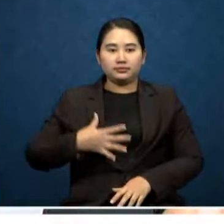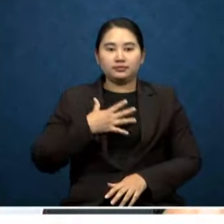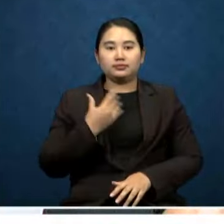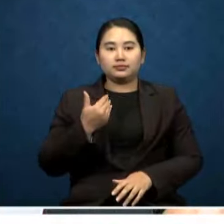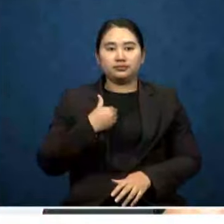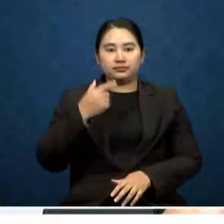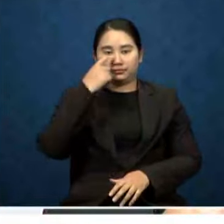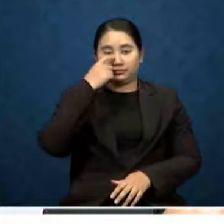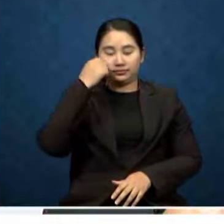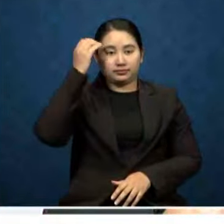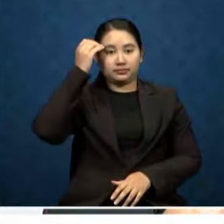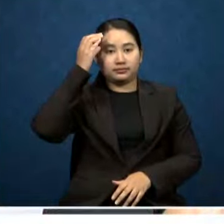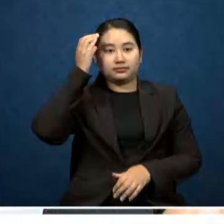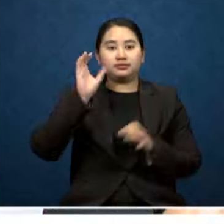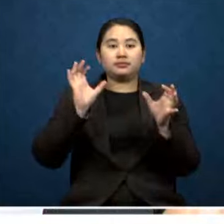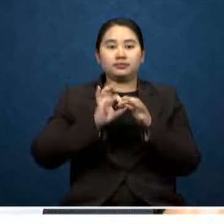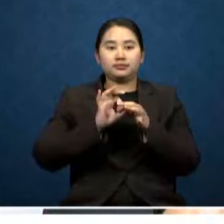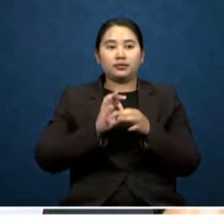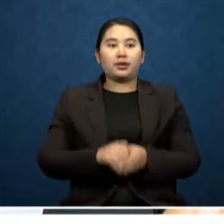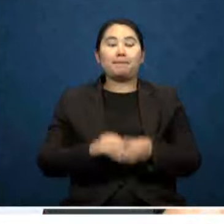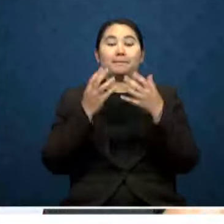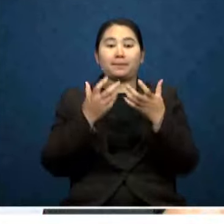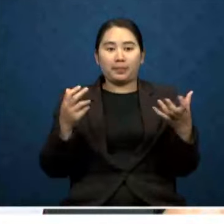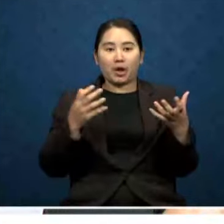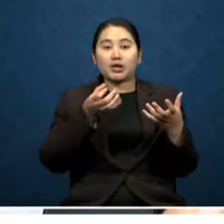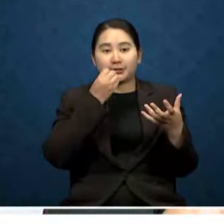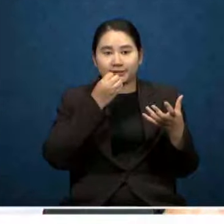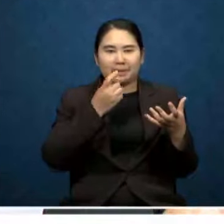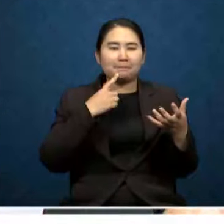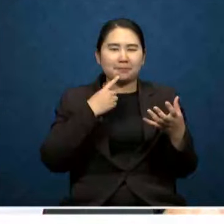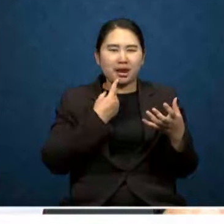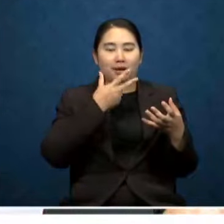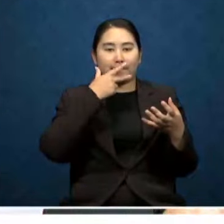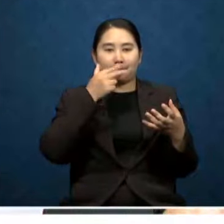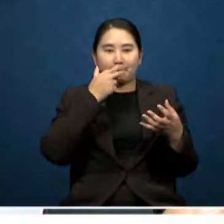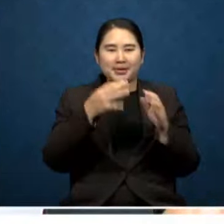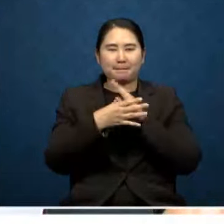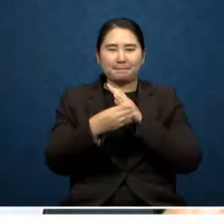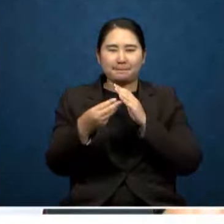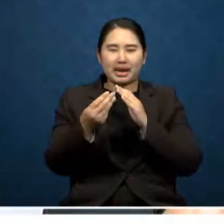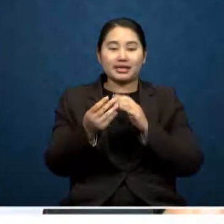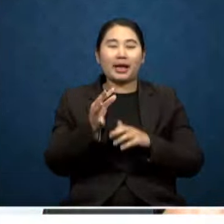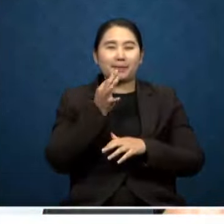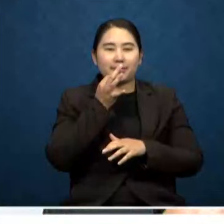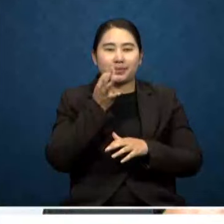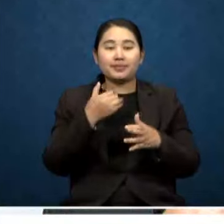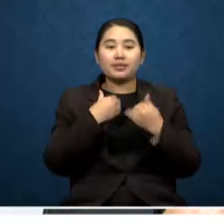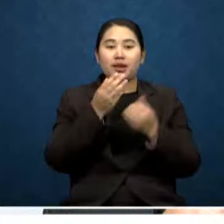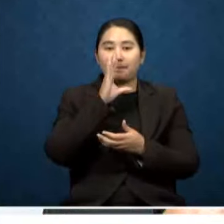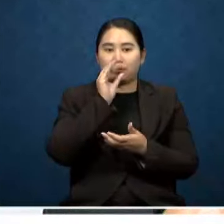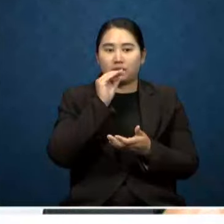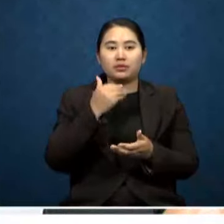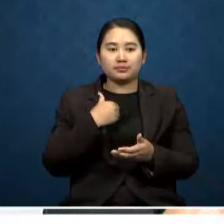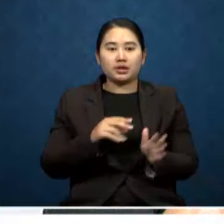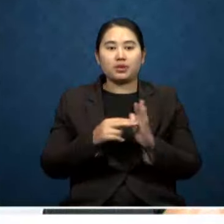องค์ความรู้ทางด้านเปรี้ยวหวานมันเค็มนี่แหละครับ 78รสชาติที่ท่านพูดถึงนี่แหละครับ